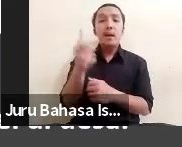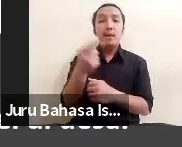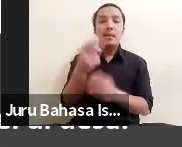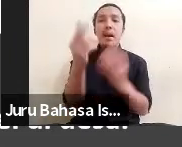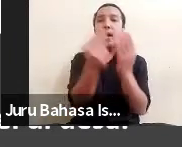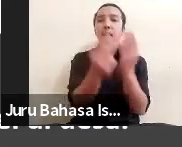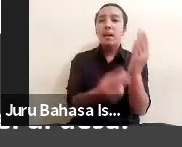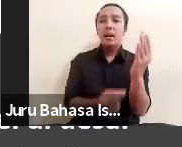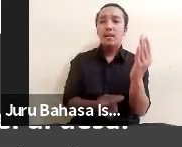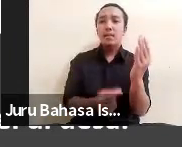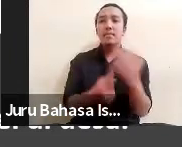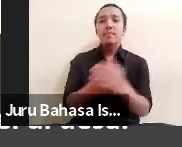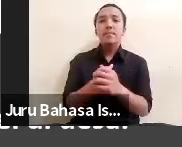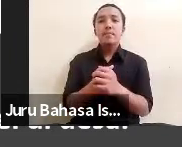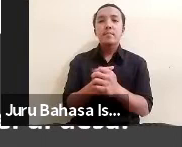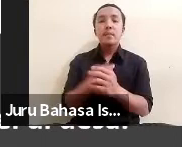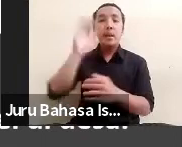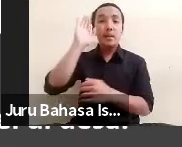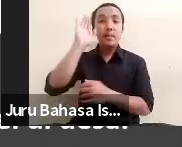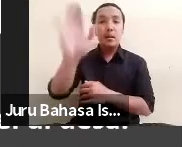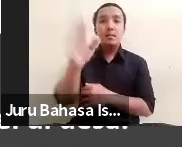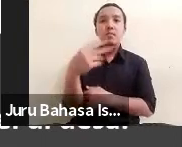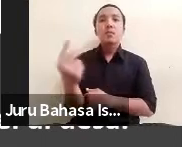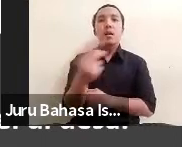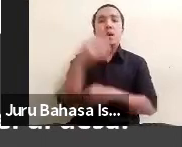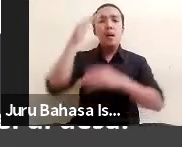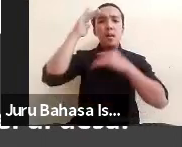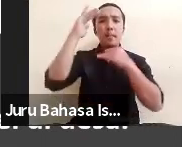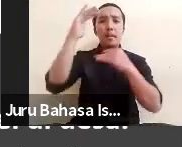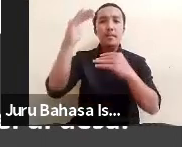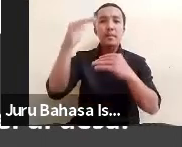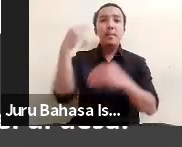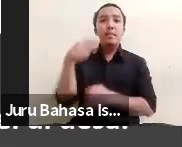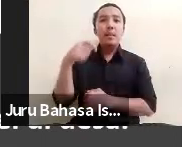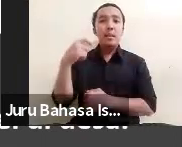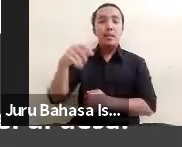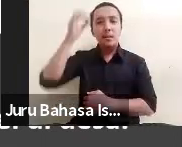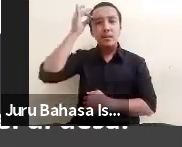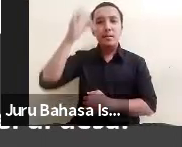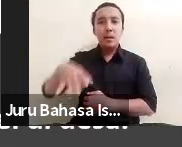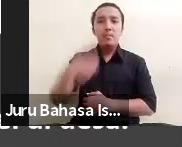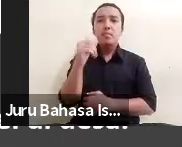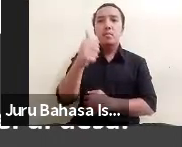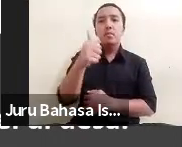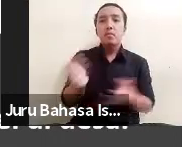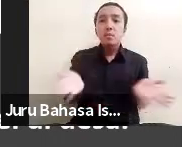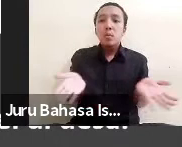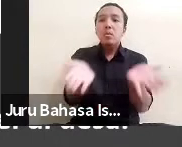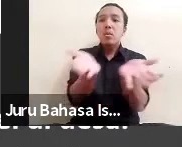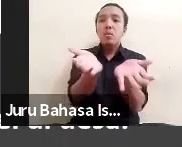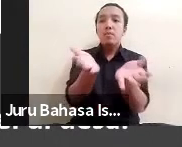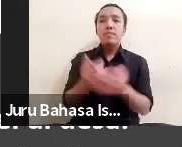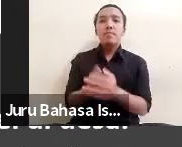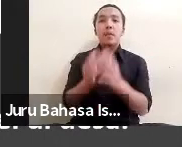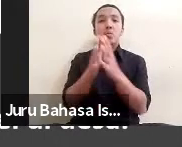misalnya. Nah, ke depan kita juga berharap agar Kemendes juga bisa mendorong replikasi yang lebih luas